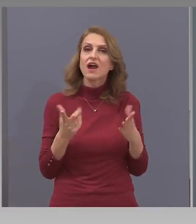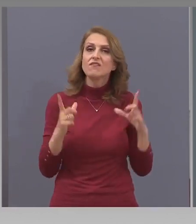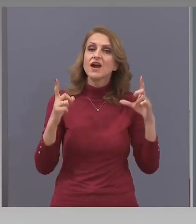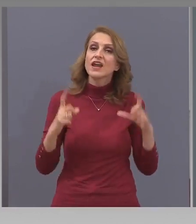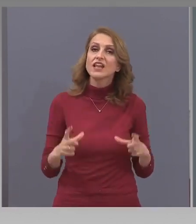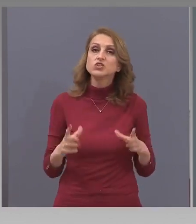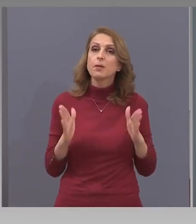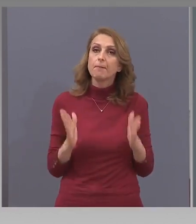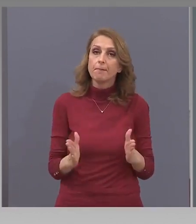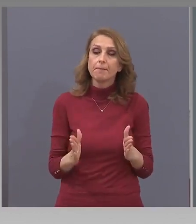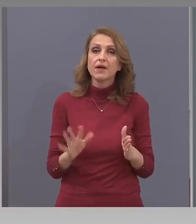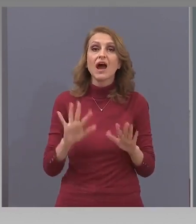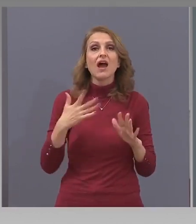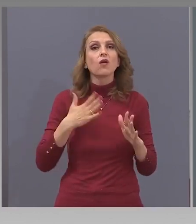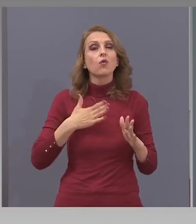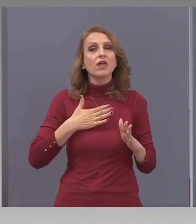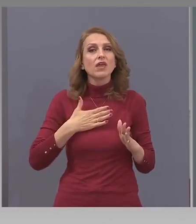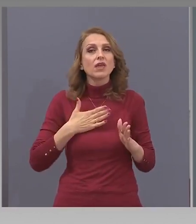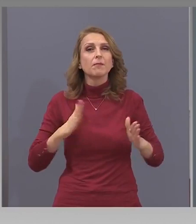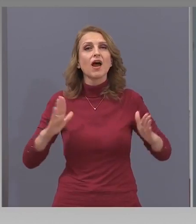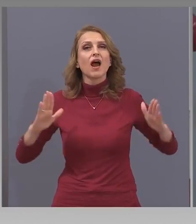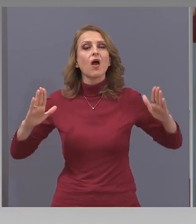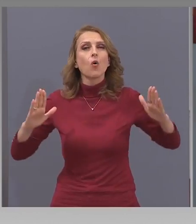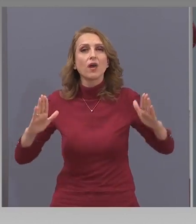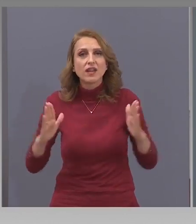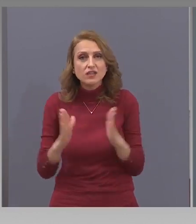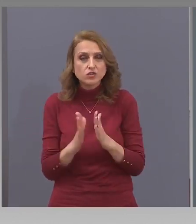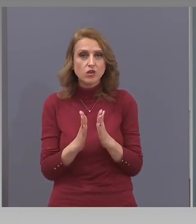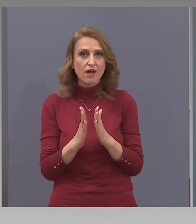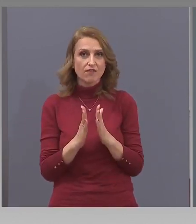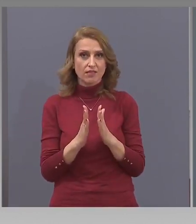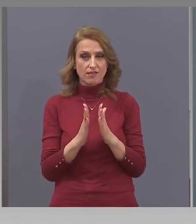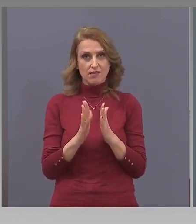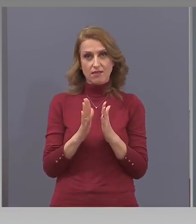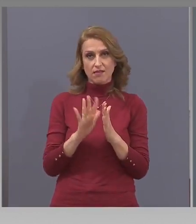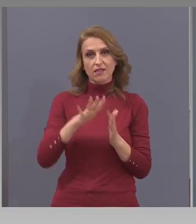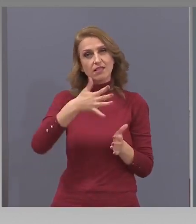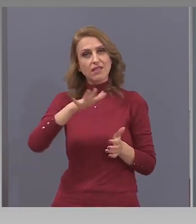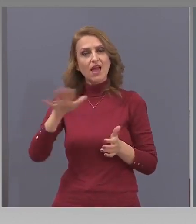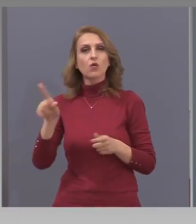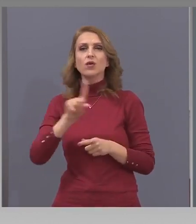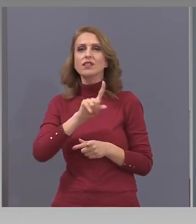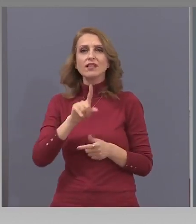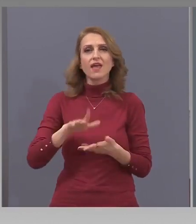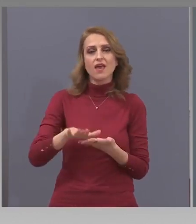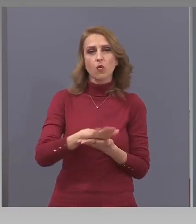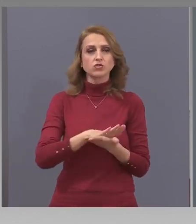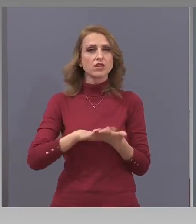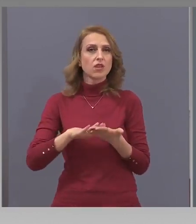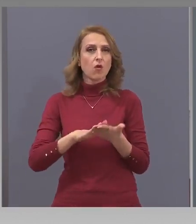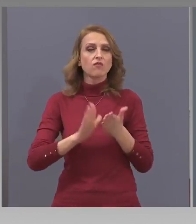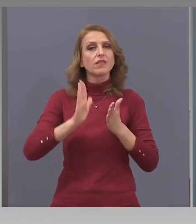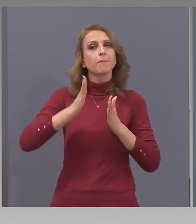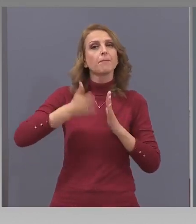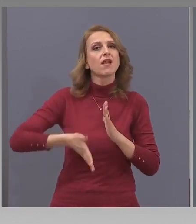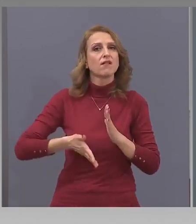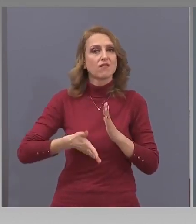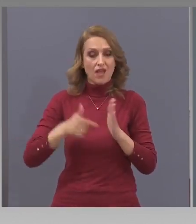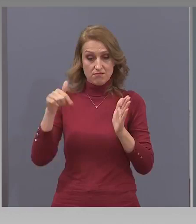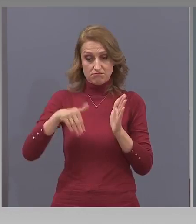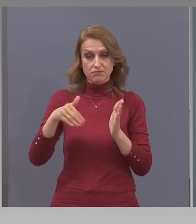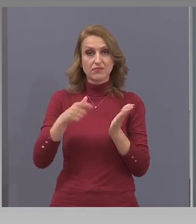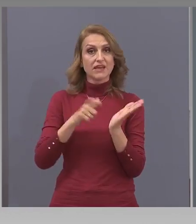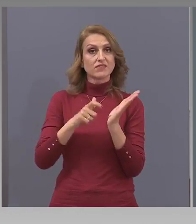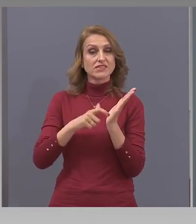евентуалното ограничаване на някои неосновни права в закона, който,